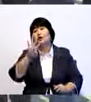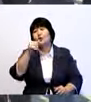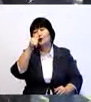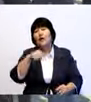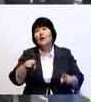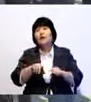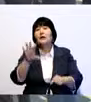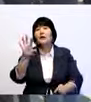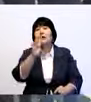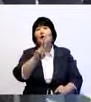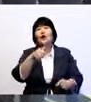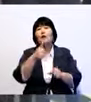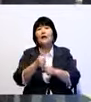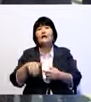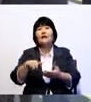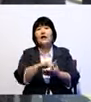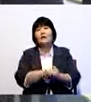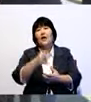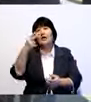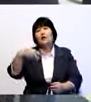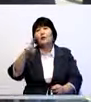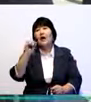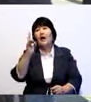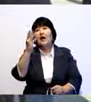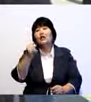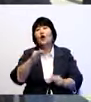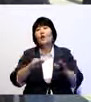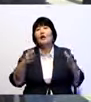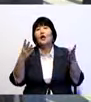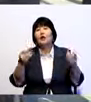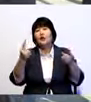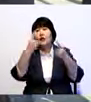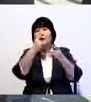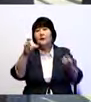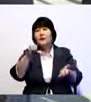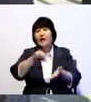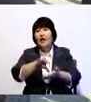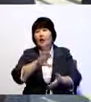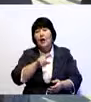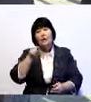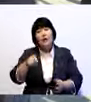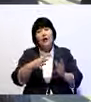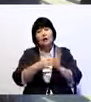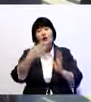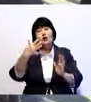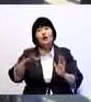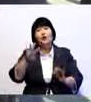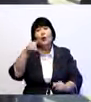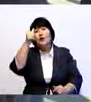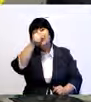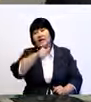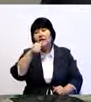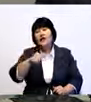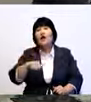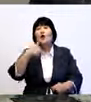Біріккен ұлттар ұйымының бас ассамблеясы 20-ші қарашаны балалар күні деп жариялаған болатын. Себебі 1954 жылы